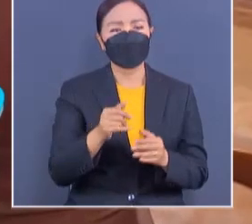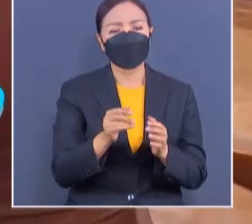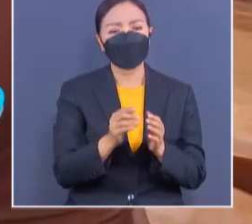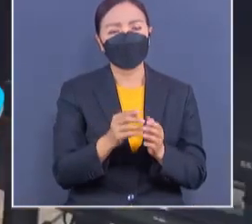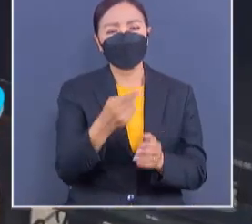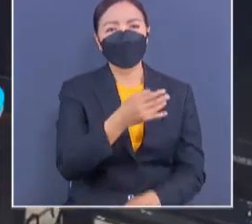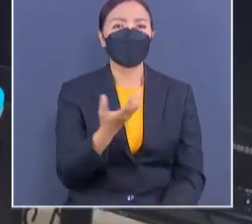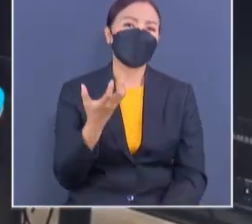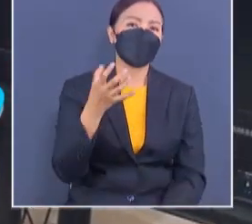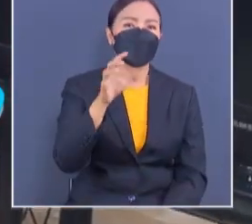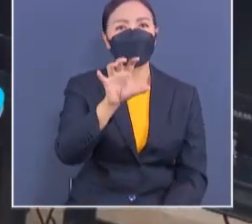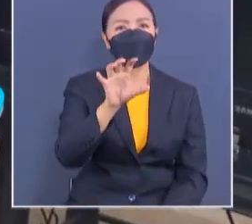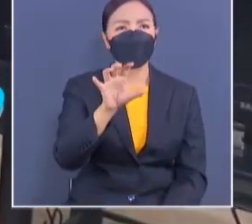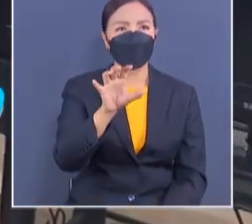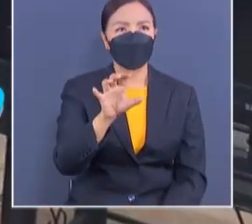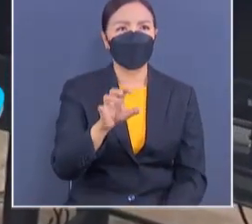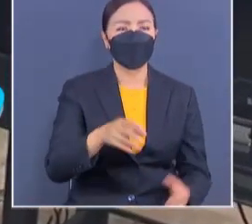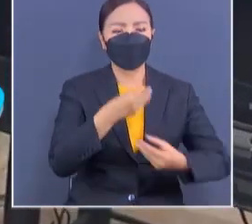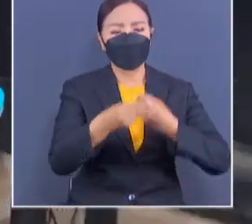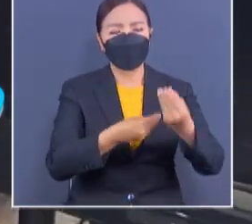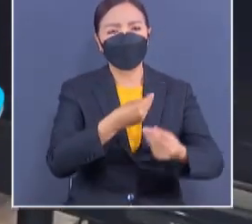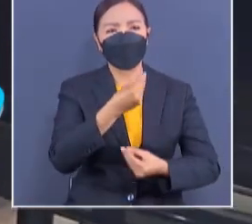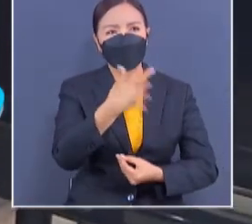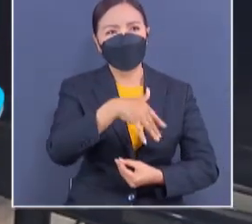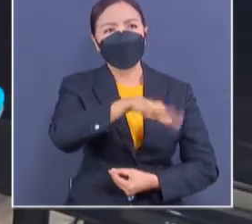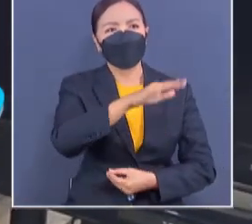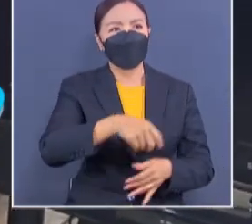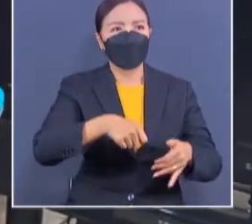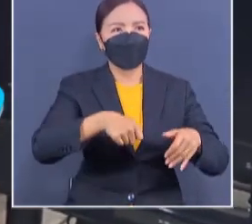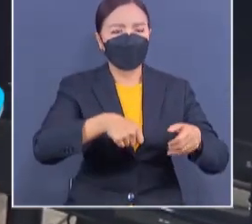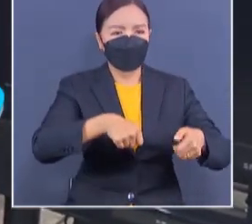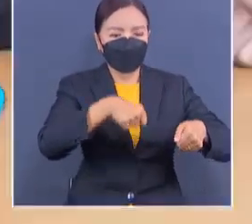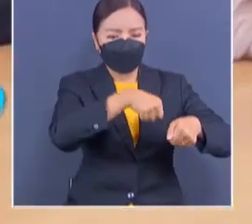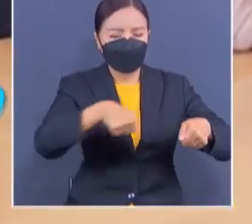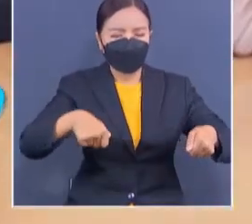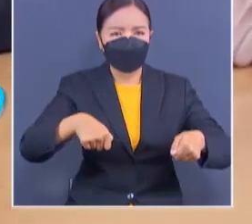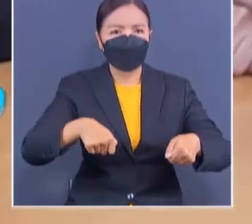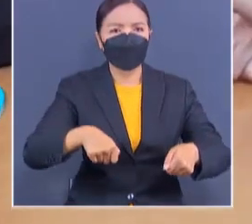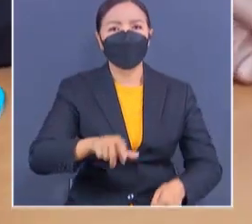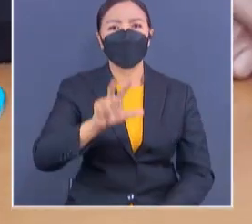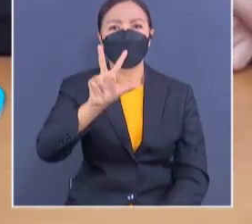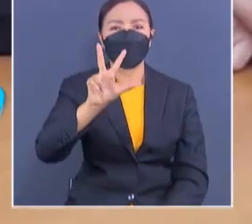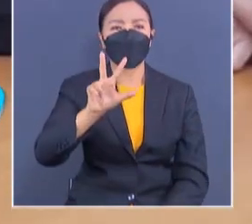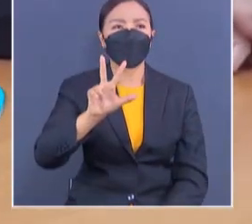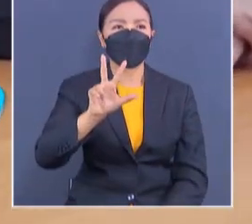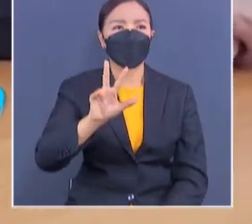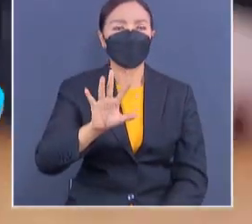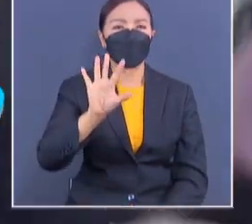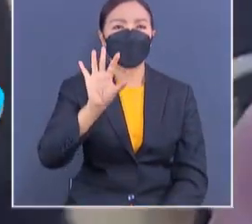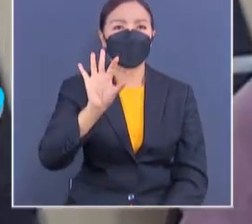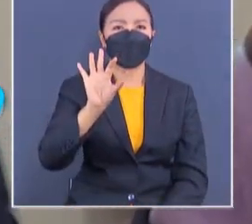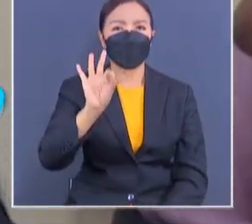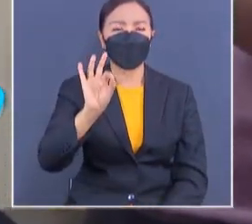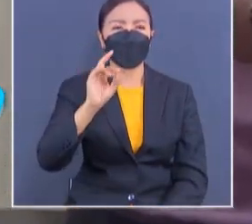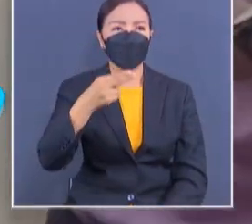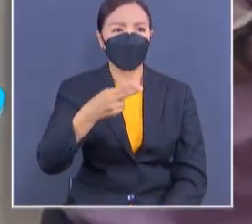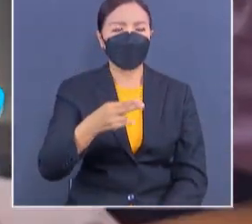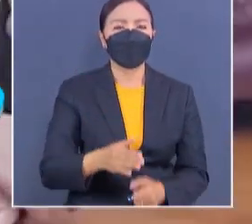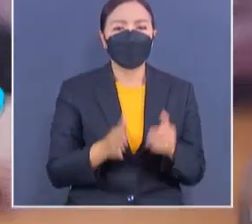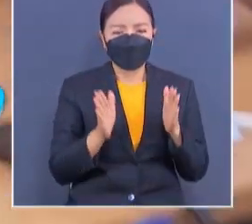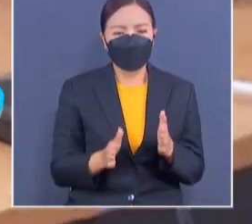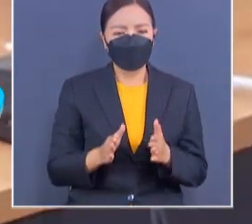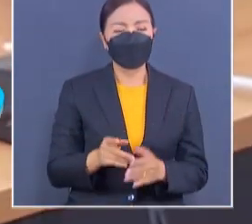3ใบในราคา 80,000 บาทมาเสนอขายให้กับเธอแต่เธอเนี่ยบอกว่าไม่ซื้อหรอกเพราะว่ารุ่นนี้มีแล้ว